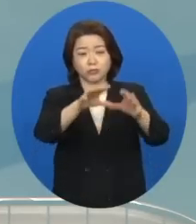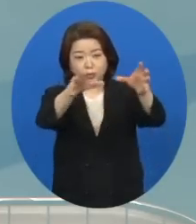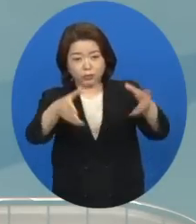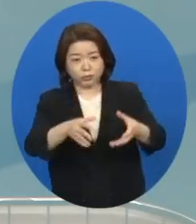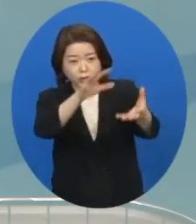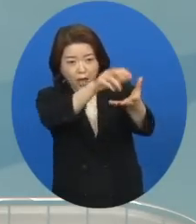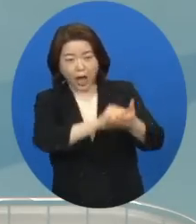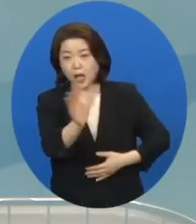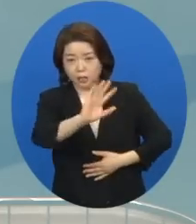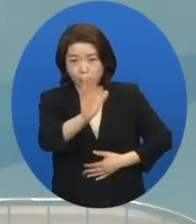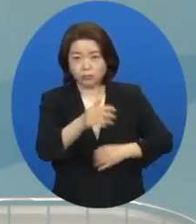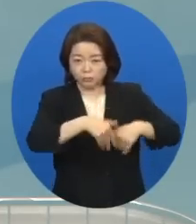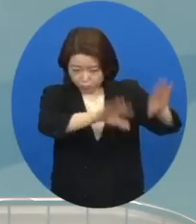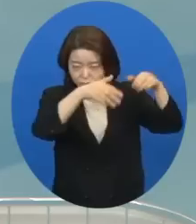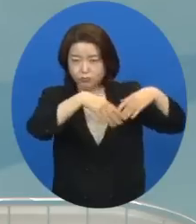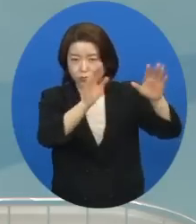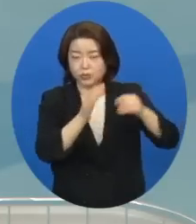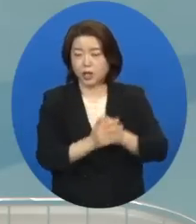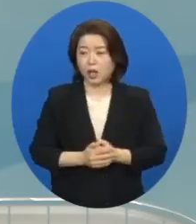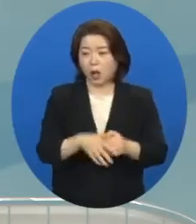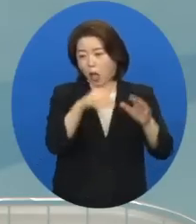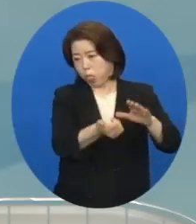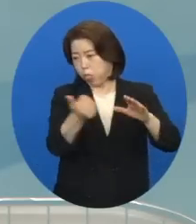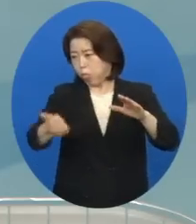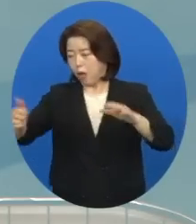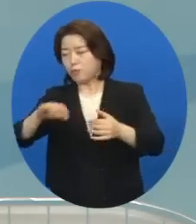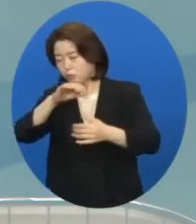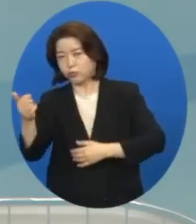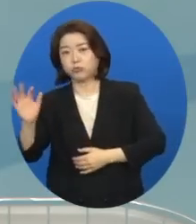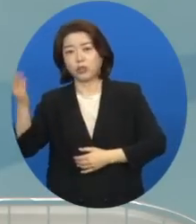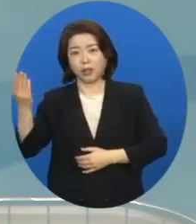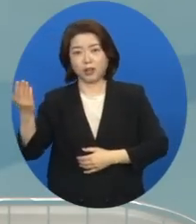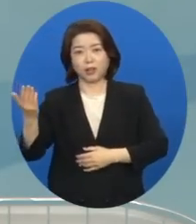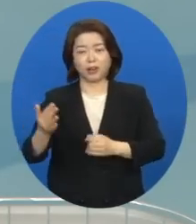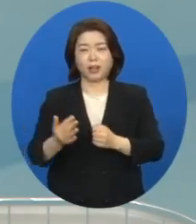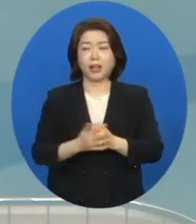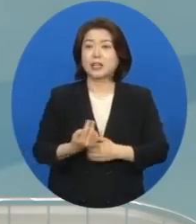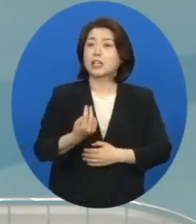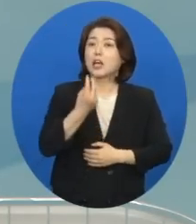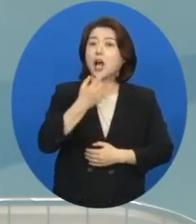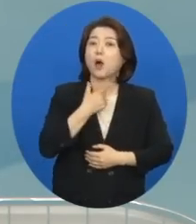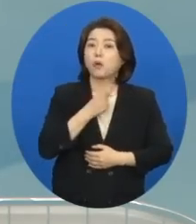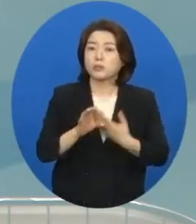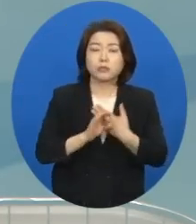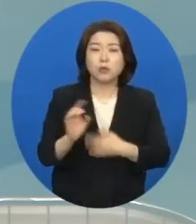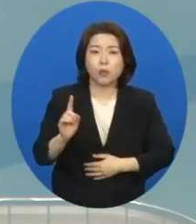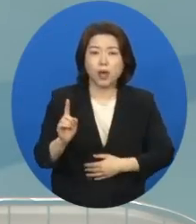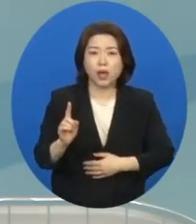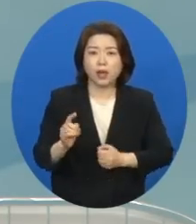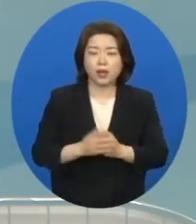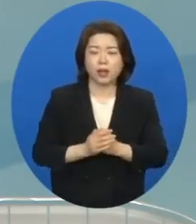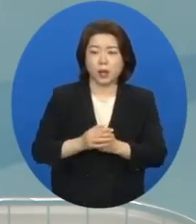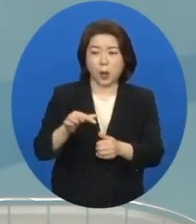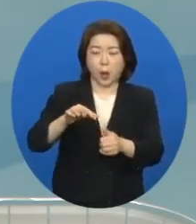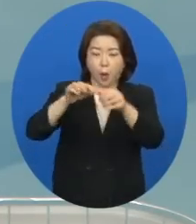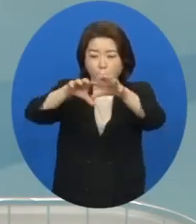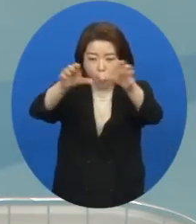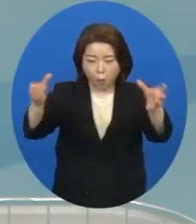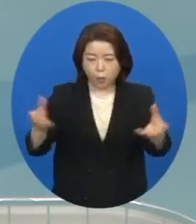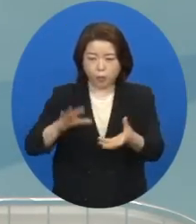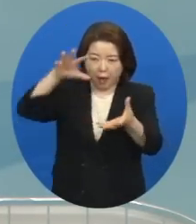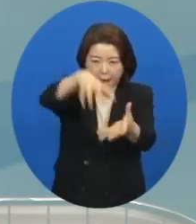돼요. 가만히 있으면 그냥 죽어요. 그죠? 살려면요? 꼭 구명정 붙잡으면 사는